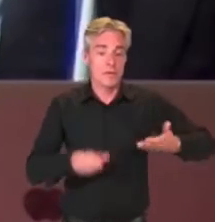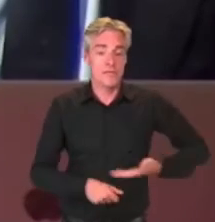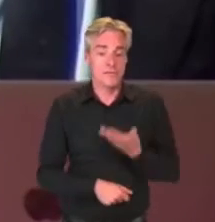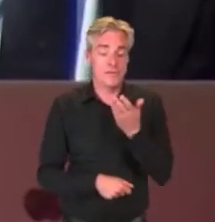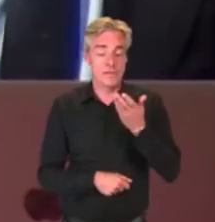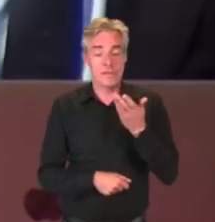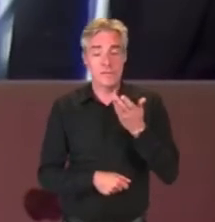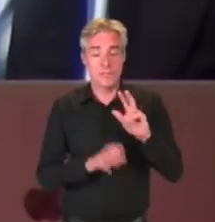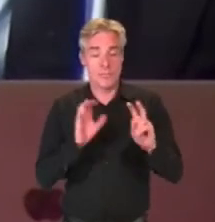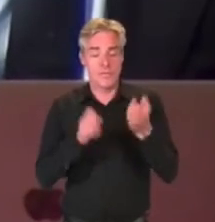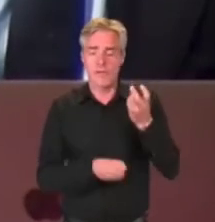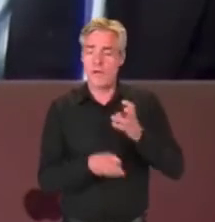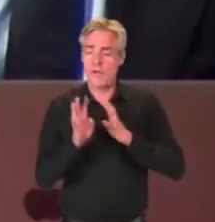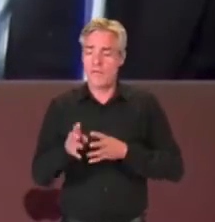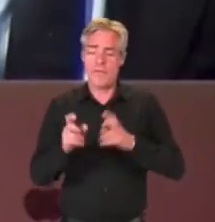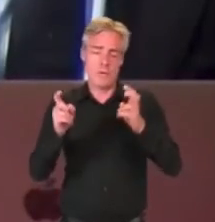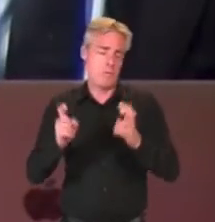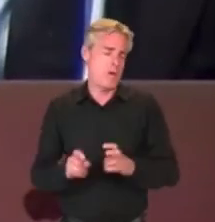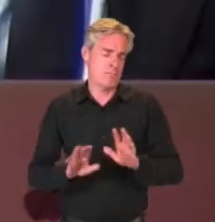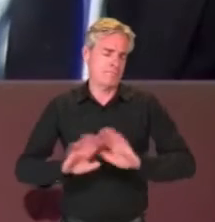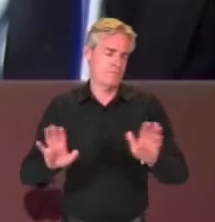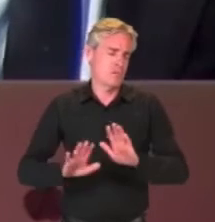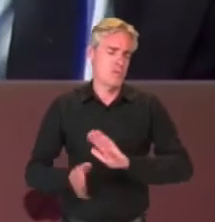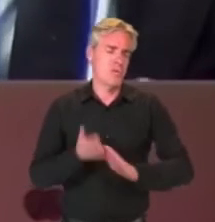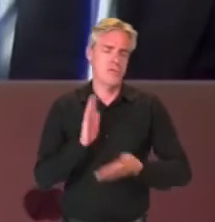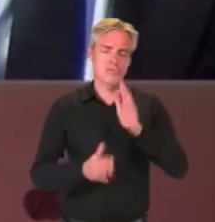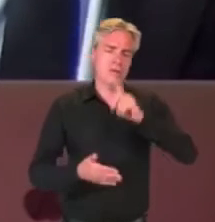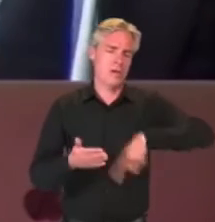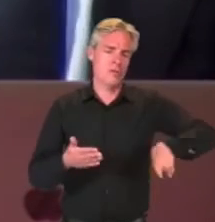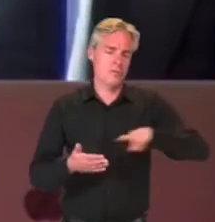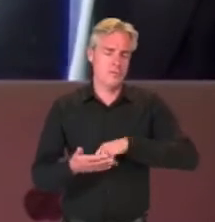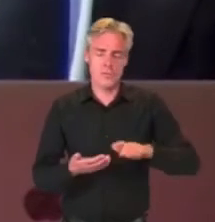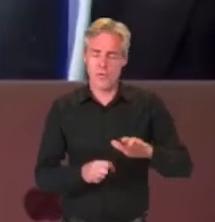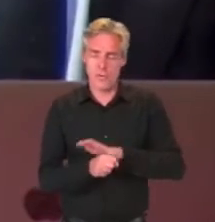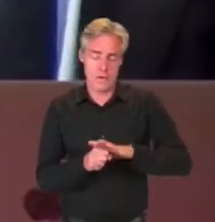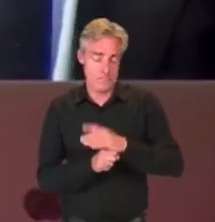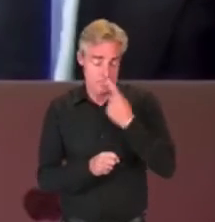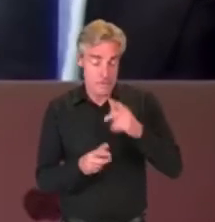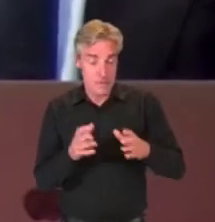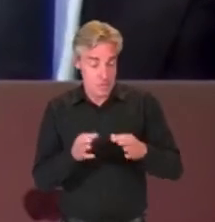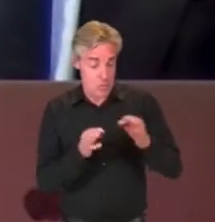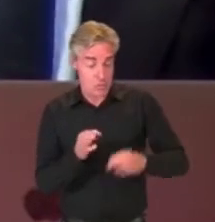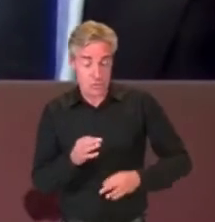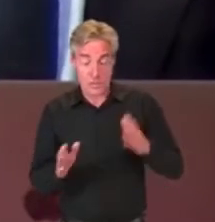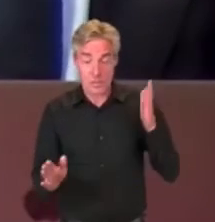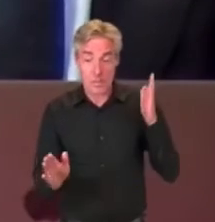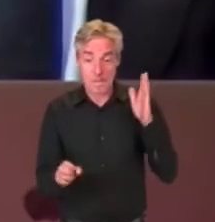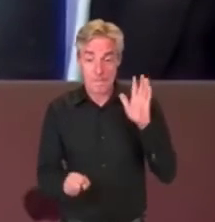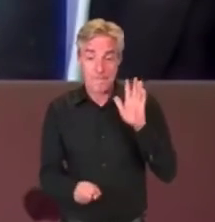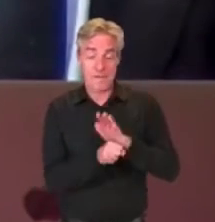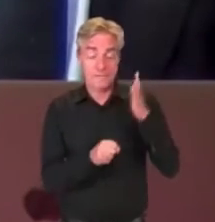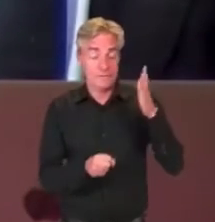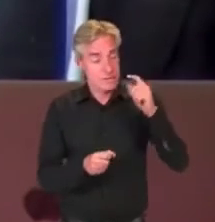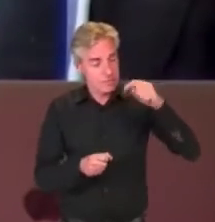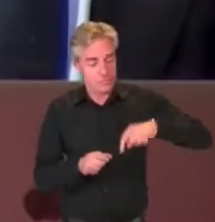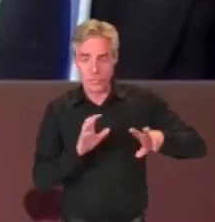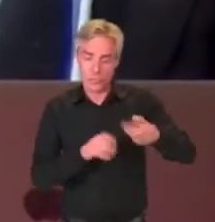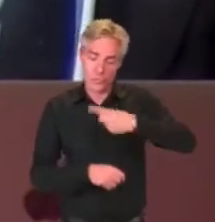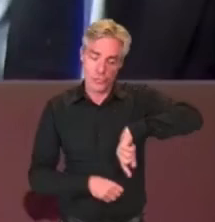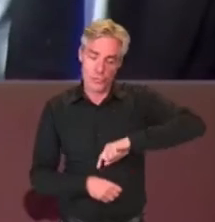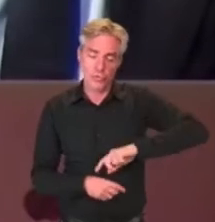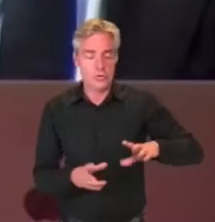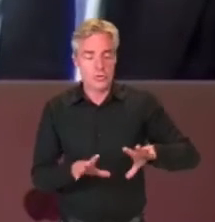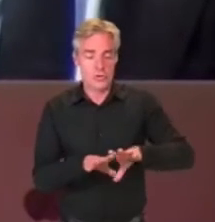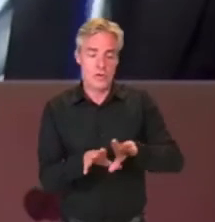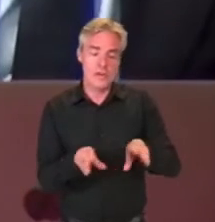moins de vélo et pour 10% n'en faire plus du tout. C'est donc un impact direct qui doit absolument être pris en compte davantage par votre